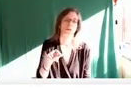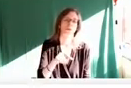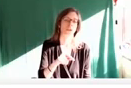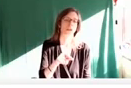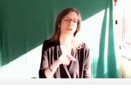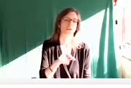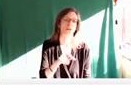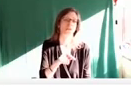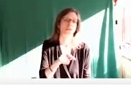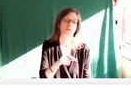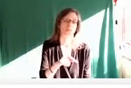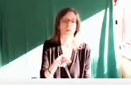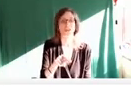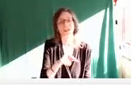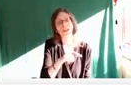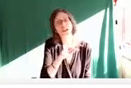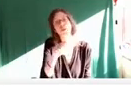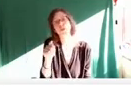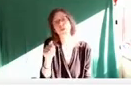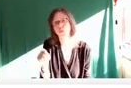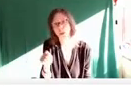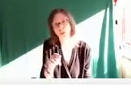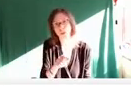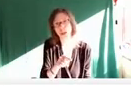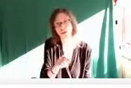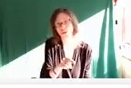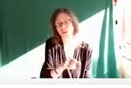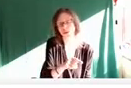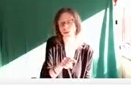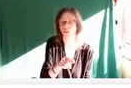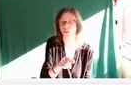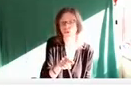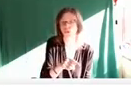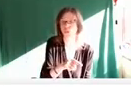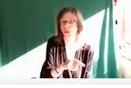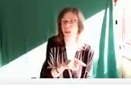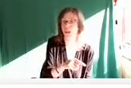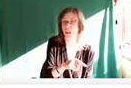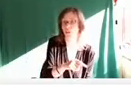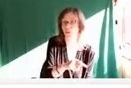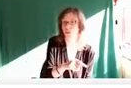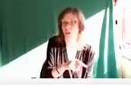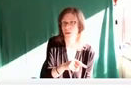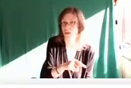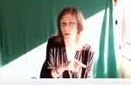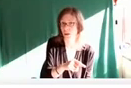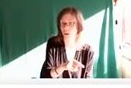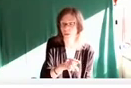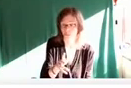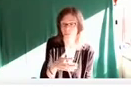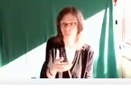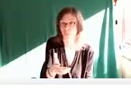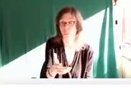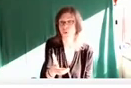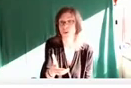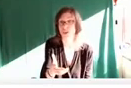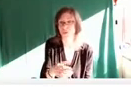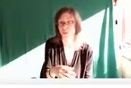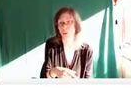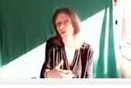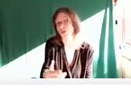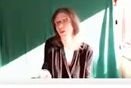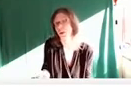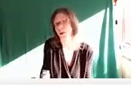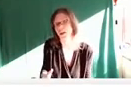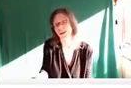en fonction de ses résultats, qui est lié aussi au biais de publication, c'est-à-dire qu'on veut juste publier des résultats scientifiques. Positif,